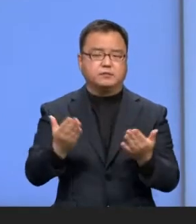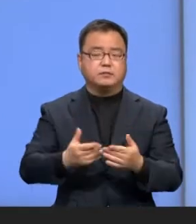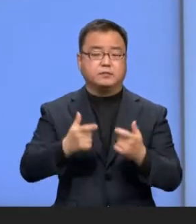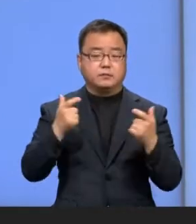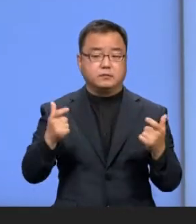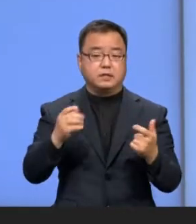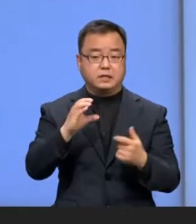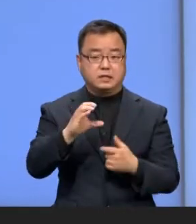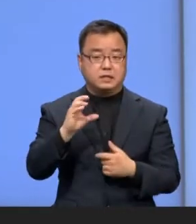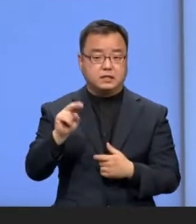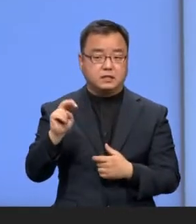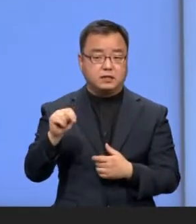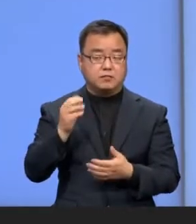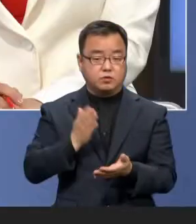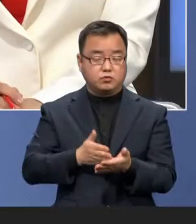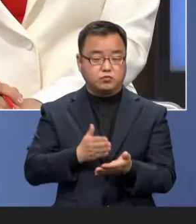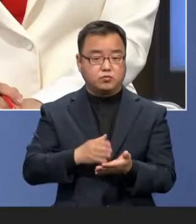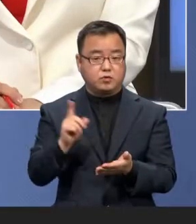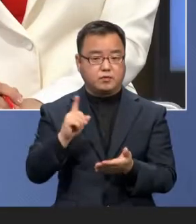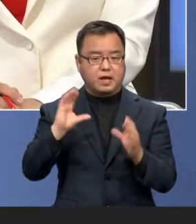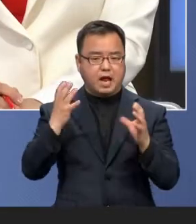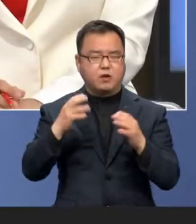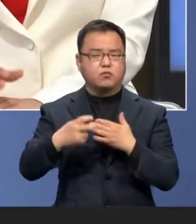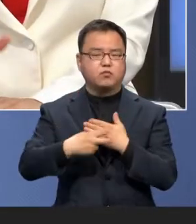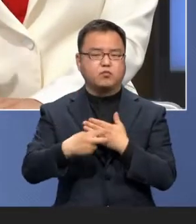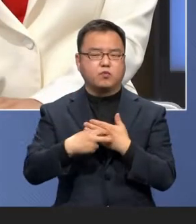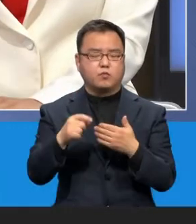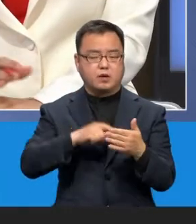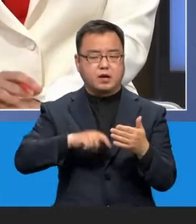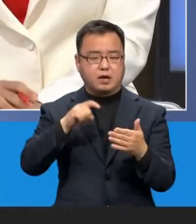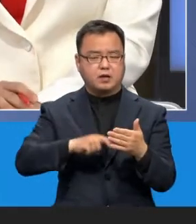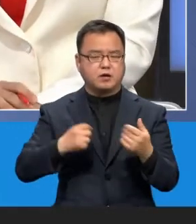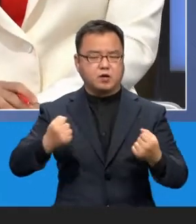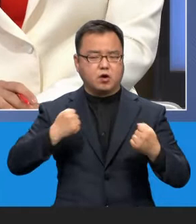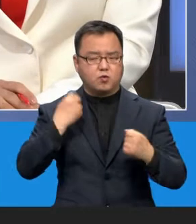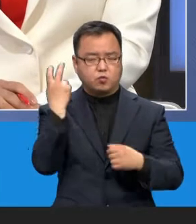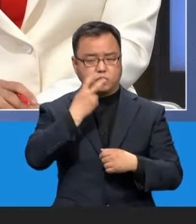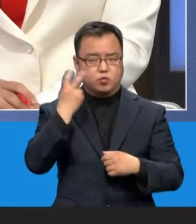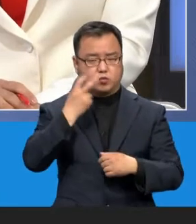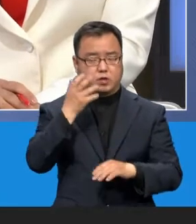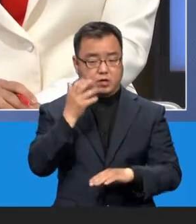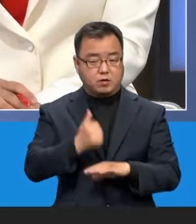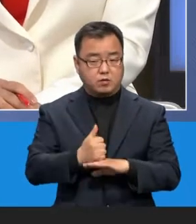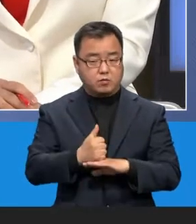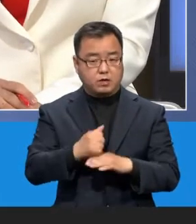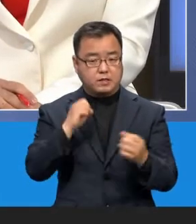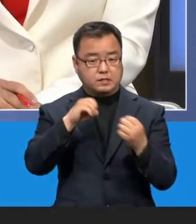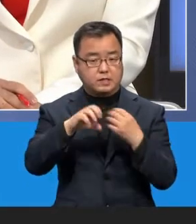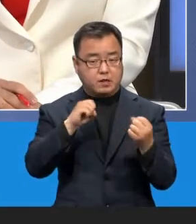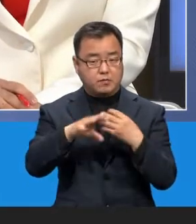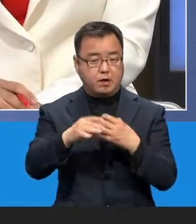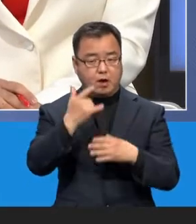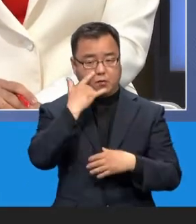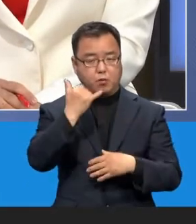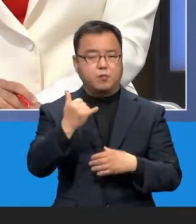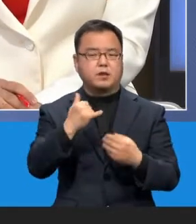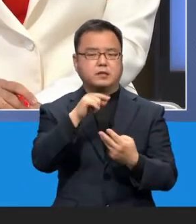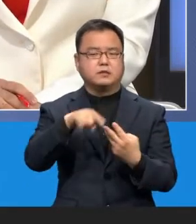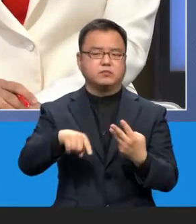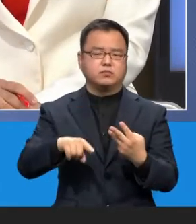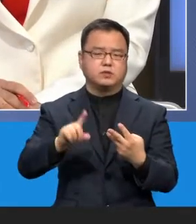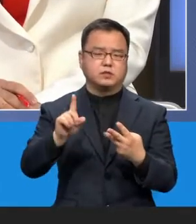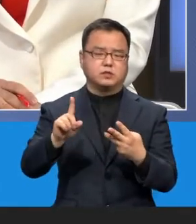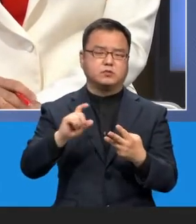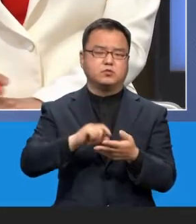한 미국의 아동 병원에서 어린이 건강에 대한 조사를 했는데 설문조사 0 1 봉 가운데 3분의 1이 콘 알고 때문에